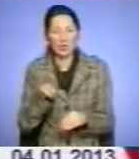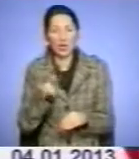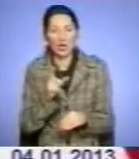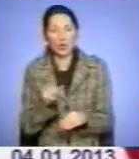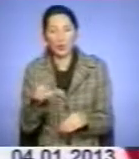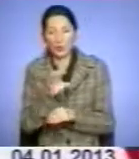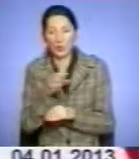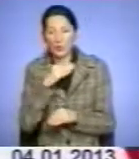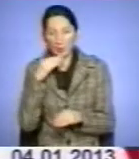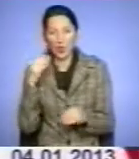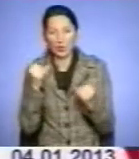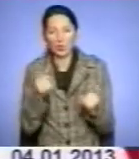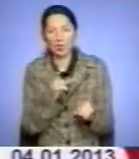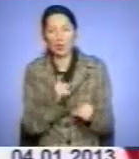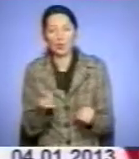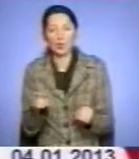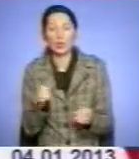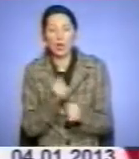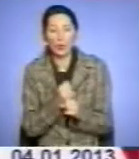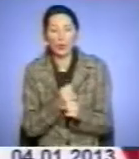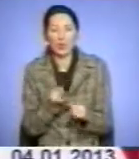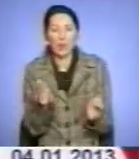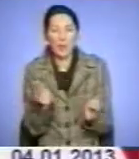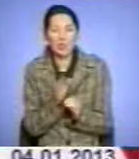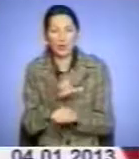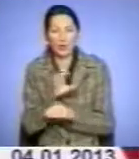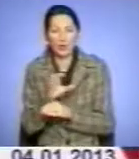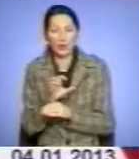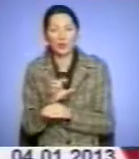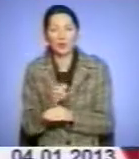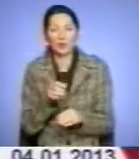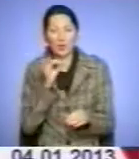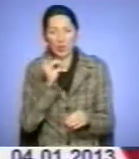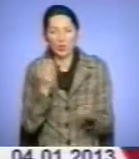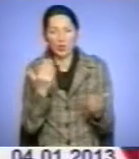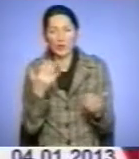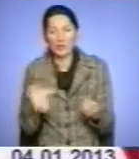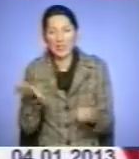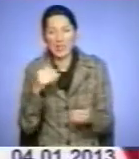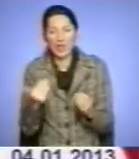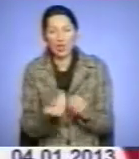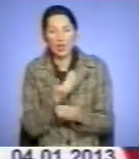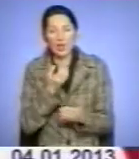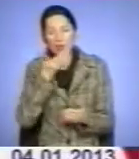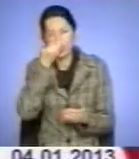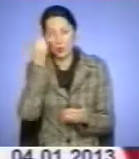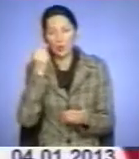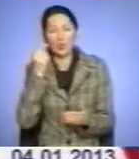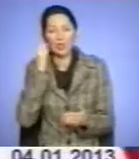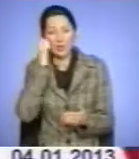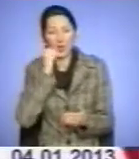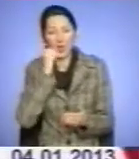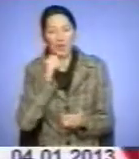роботах більше, тому менше. Кажуть, все нове, добре забути старе. Уже 2-й рік поспіль Марія торгує